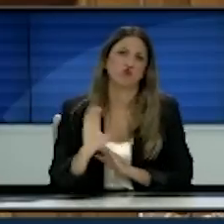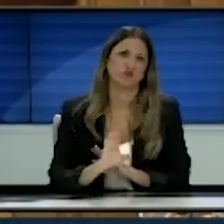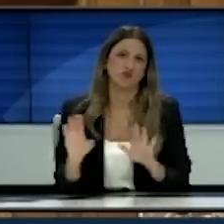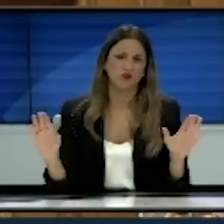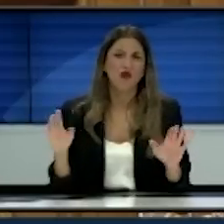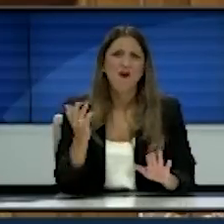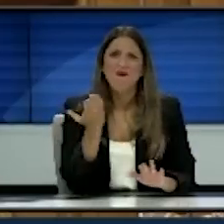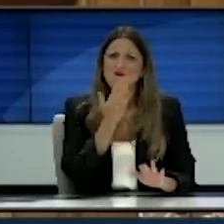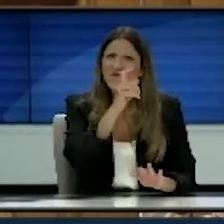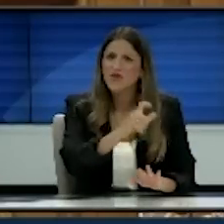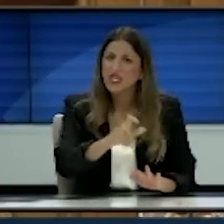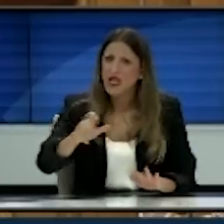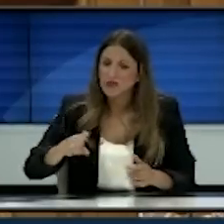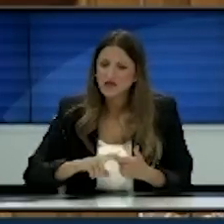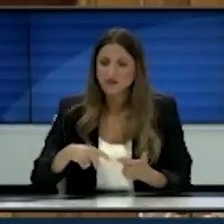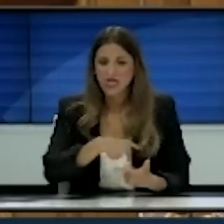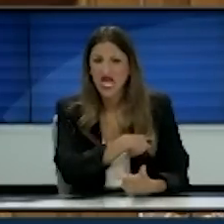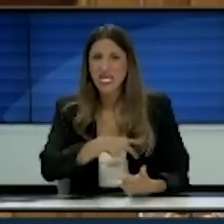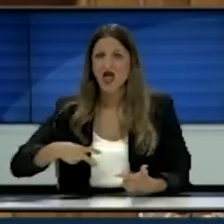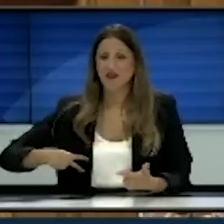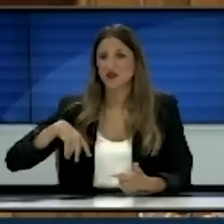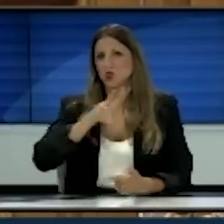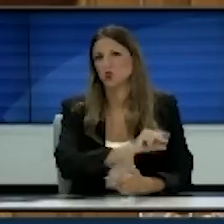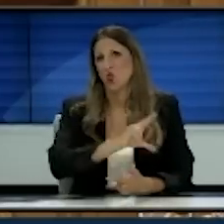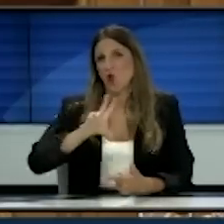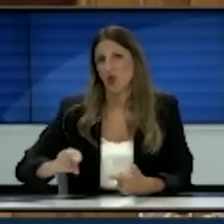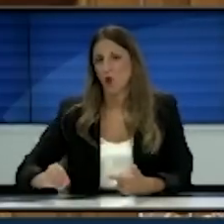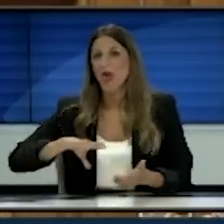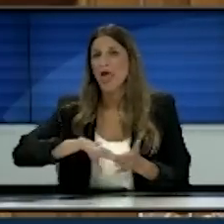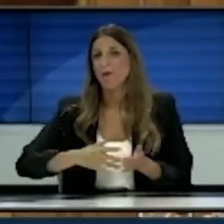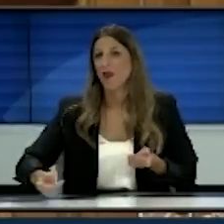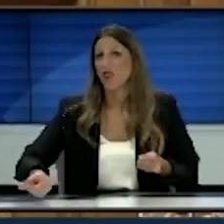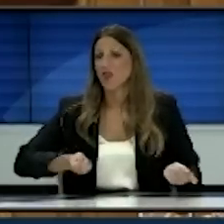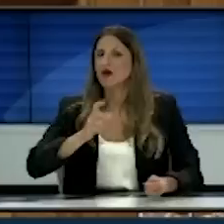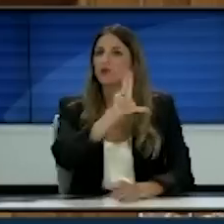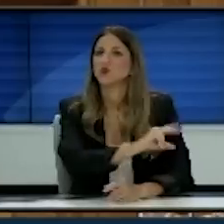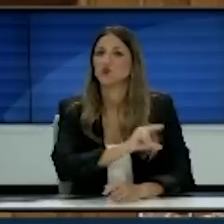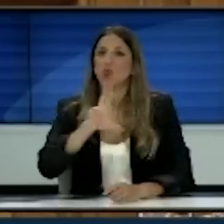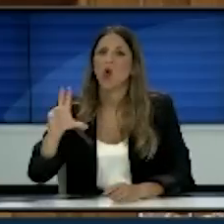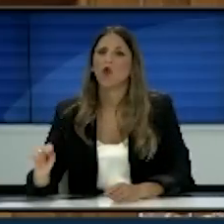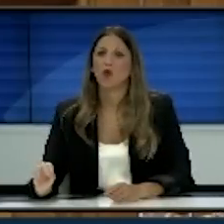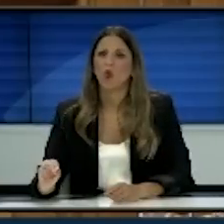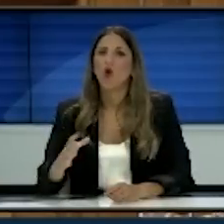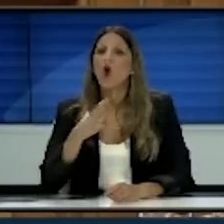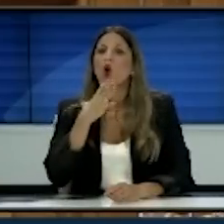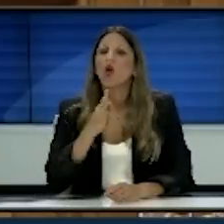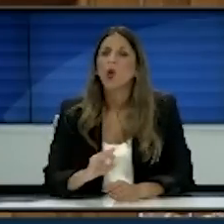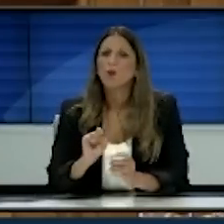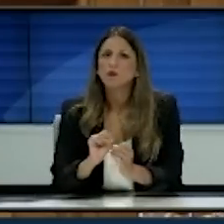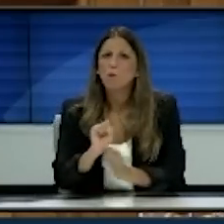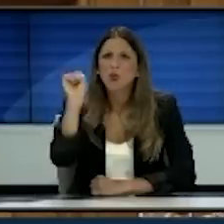οι φοιτητές και οι πανεπιστημιακοί καθηγητές και οι διοικητικοί υπάλληλοι. Γιατί κάνει κουρελόχαρτα τα